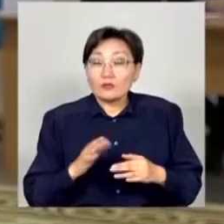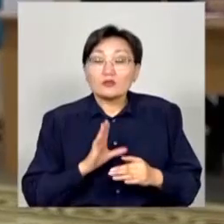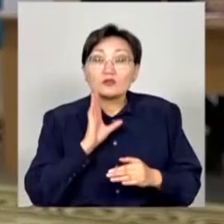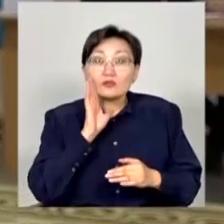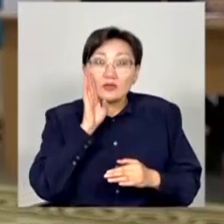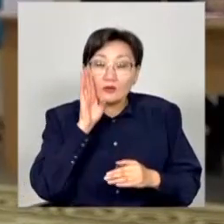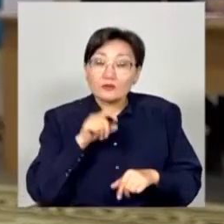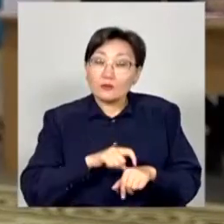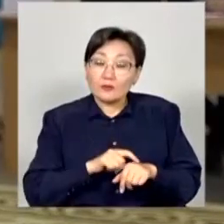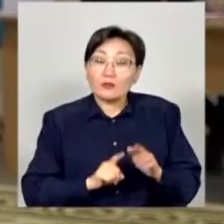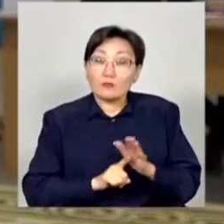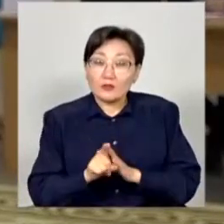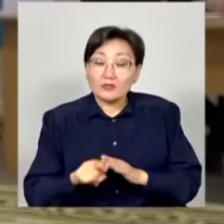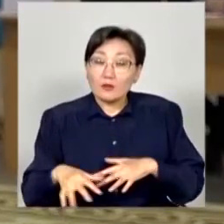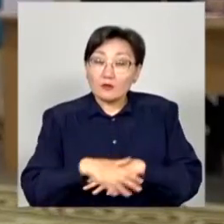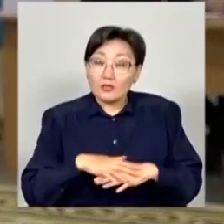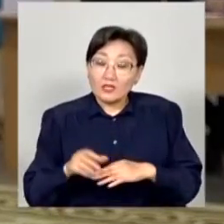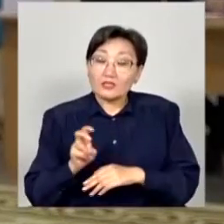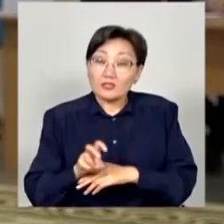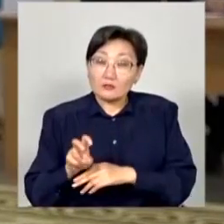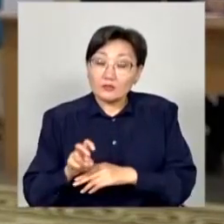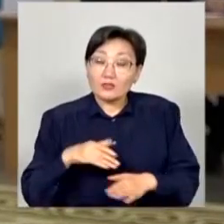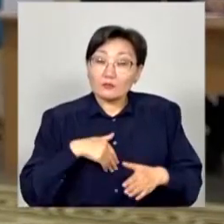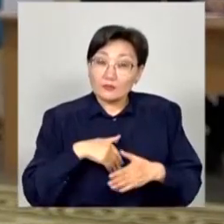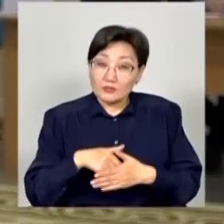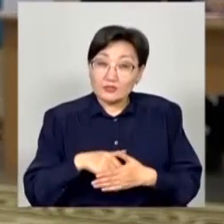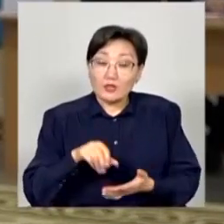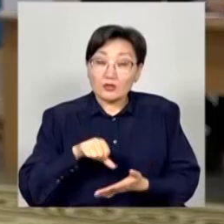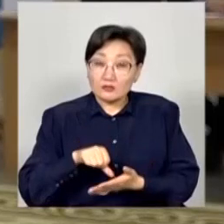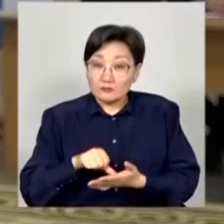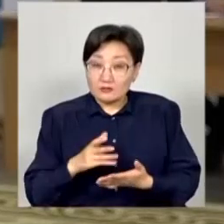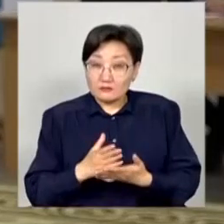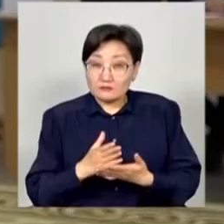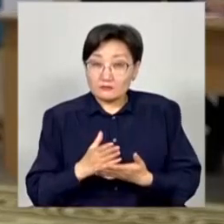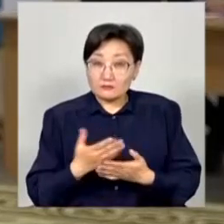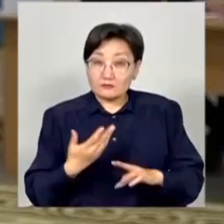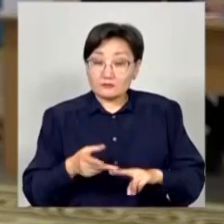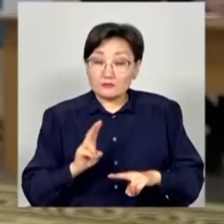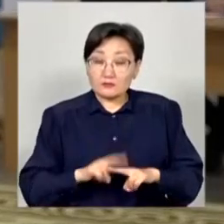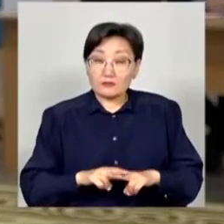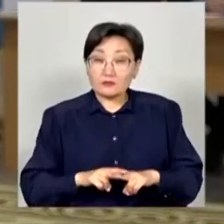халық сайлауға келіп жатыр. Бұл елдің белсенділігімізді сондықтандағы